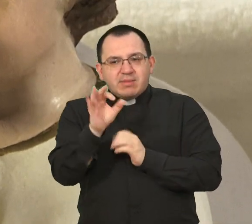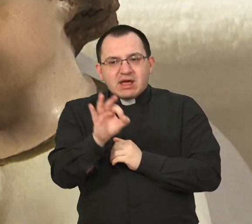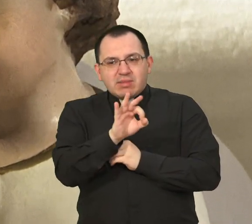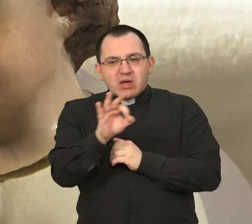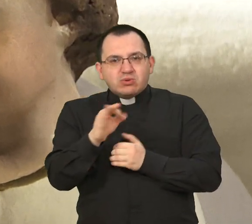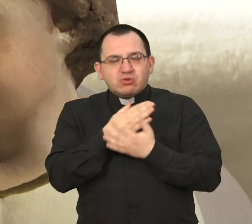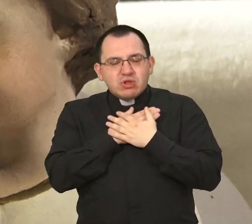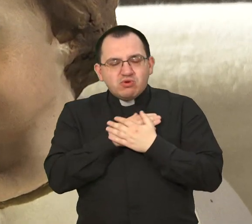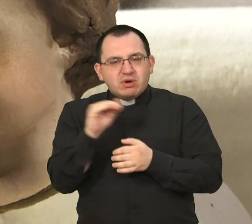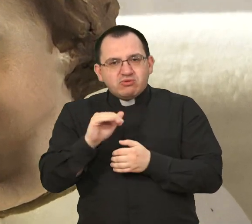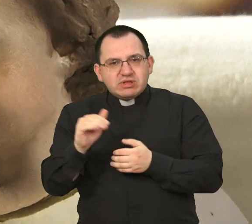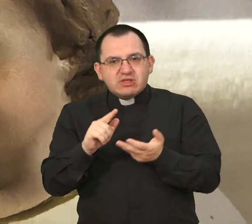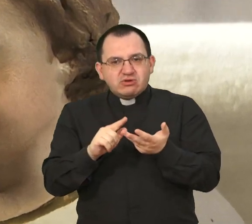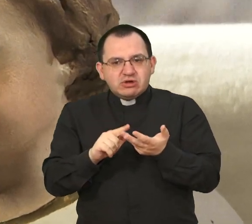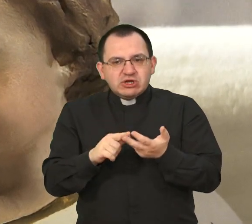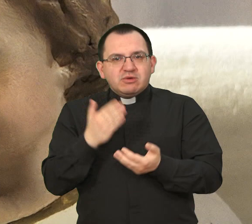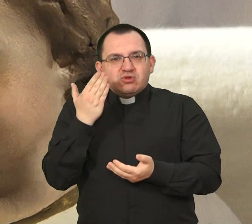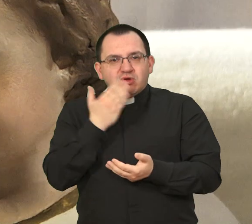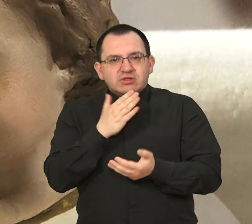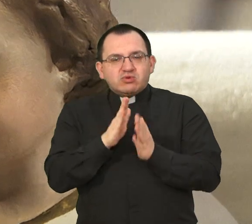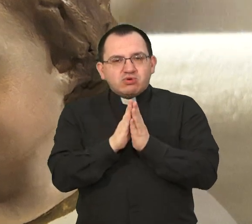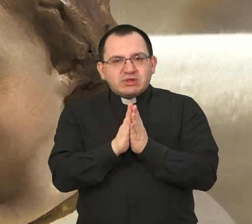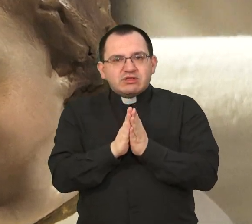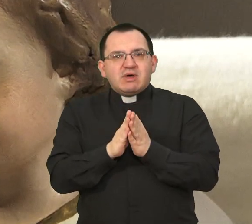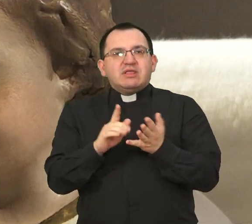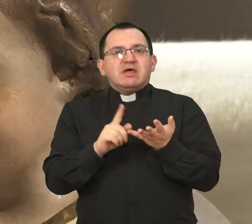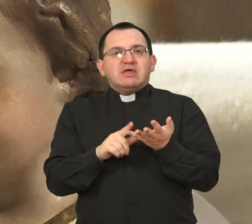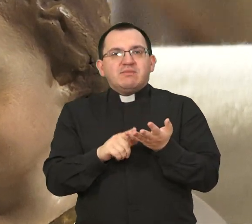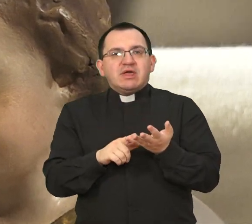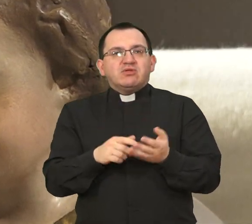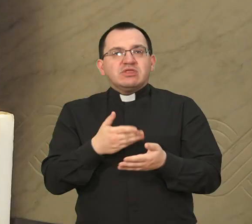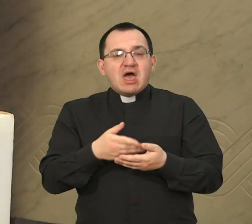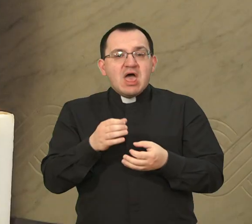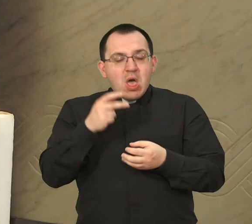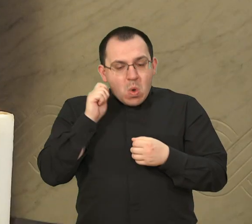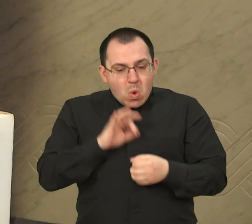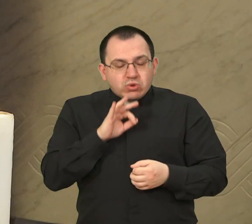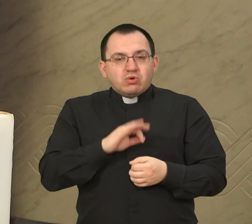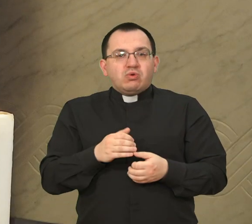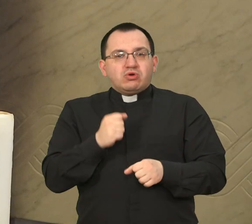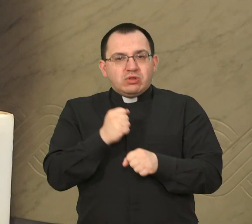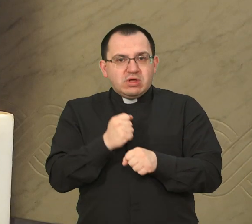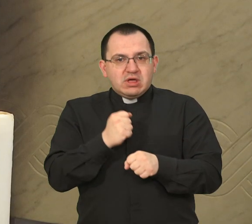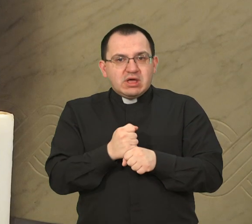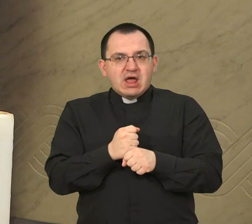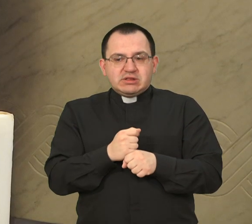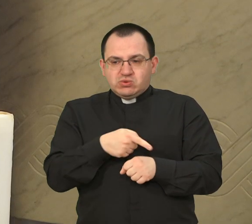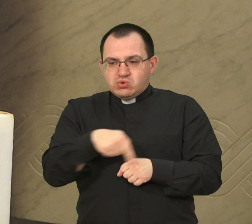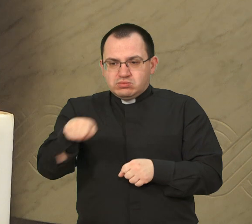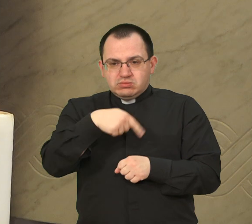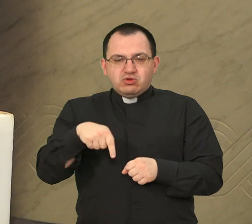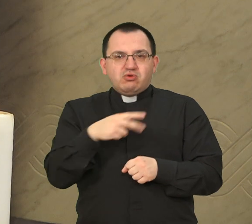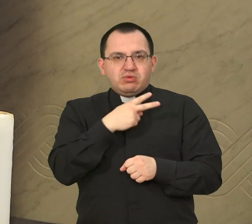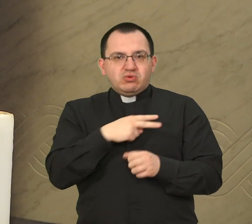ljubavlju i djecom, za duhovna zvanja u domovini i odgovorno vršenje povjerenih dužnosti u obitelji, zajednici i